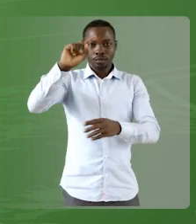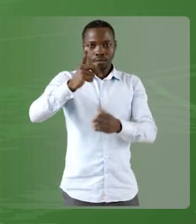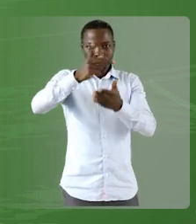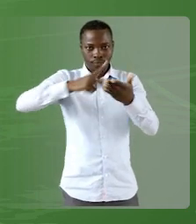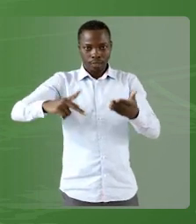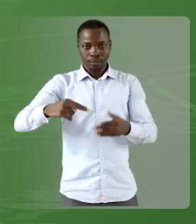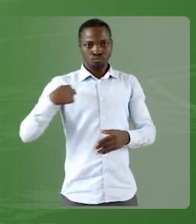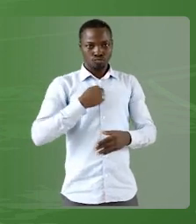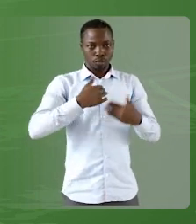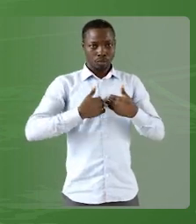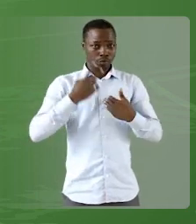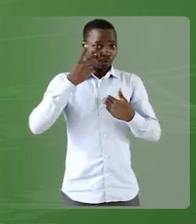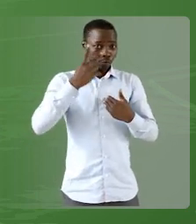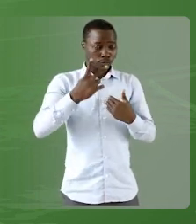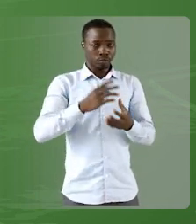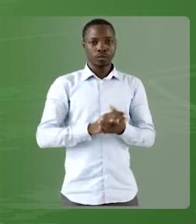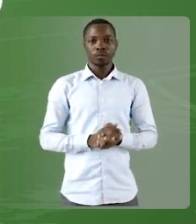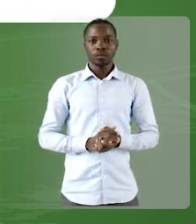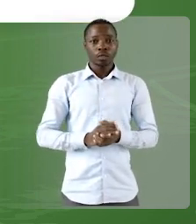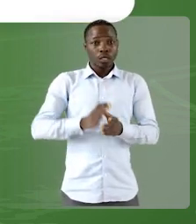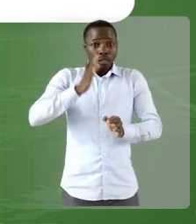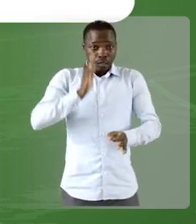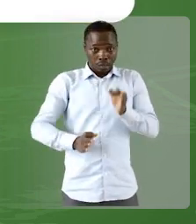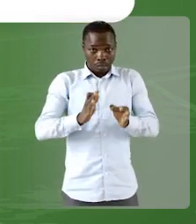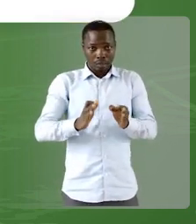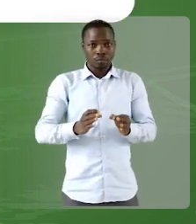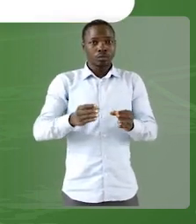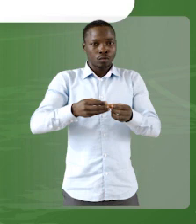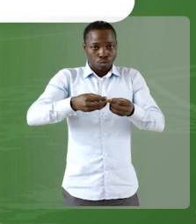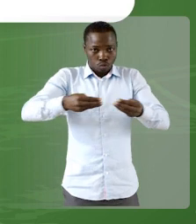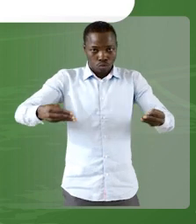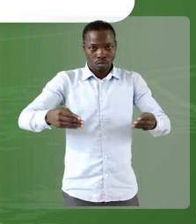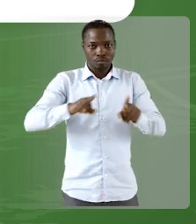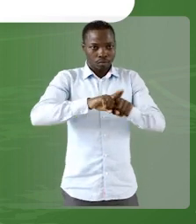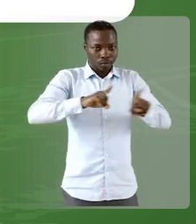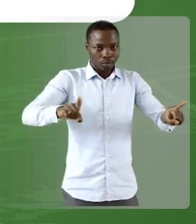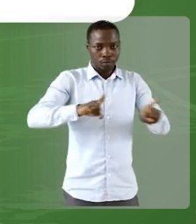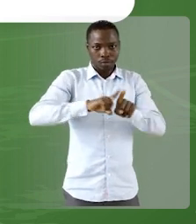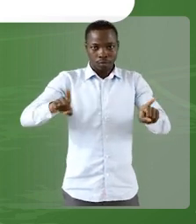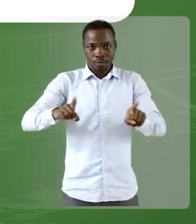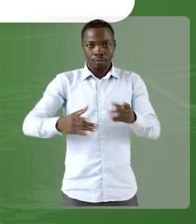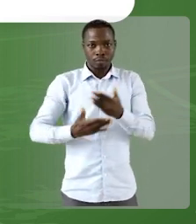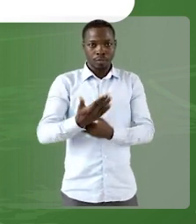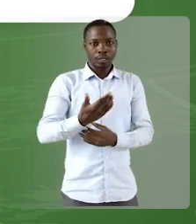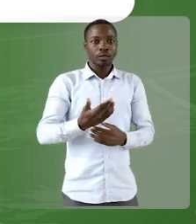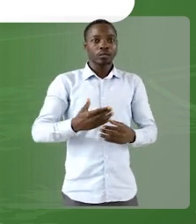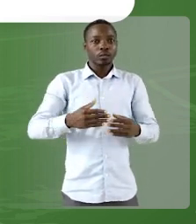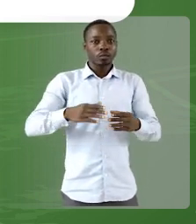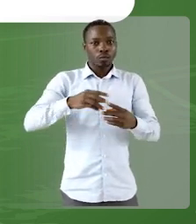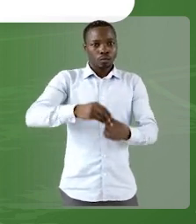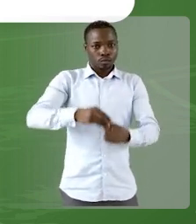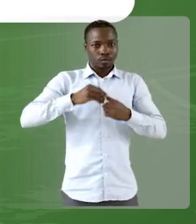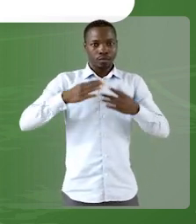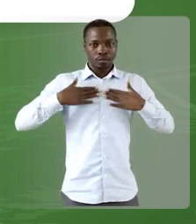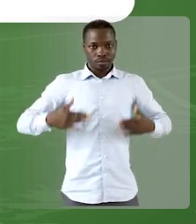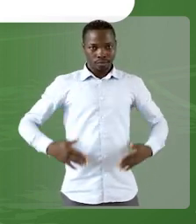nous avons vérifié si les sols se différenciaient par leurs propriétés